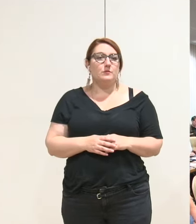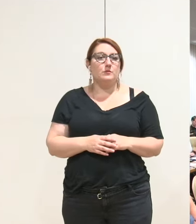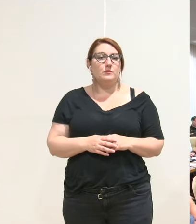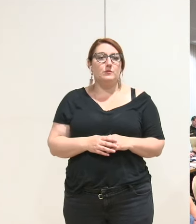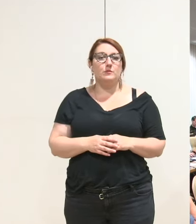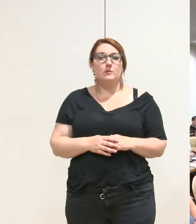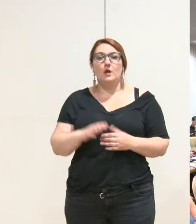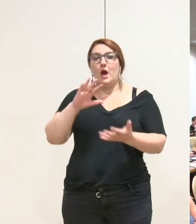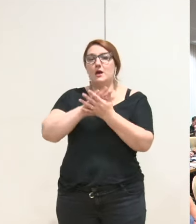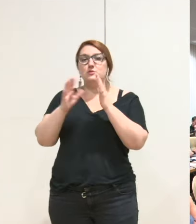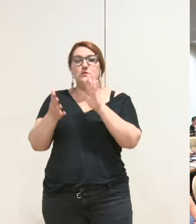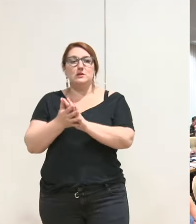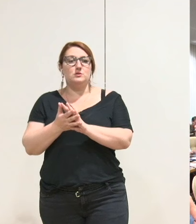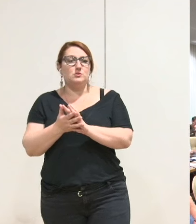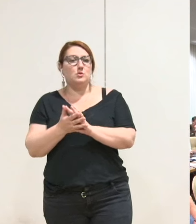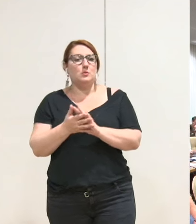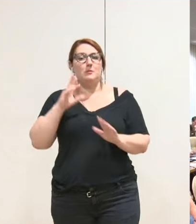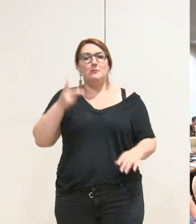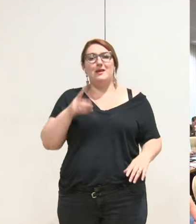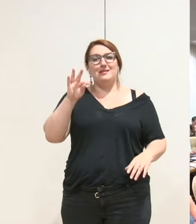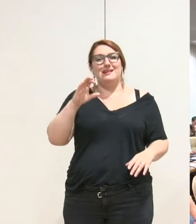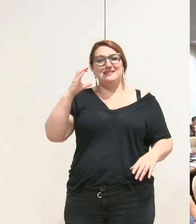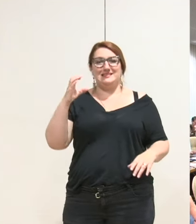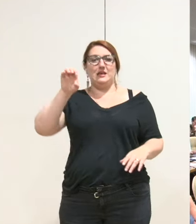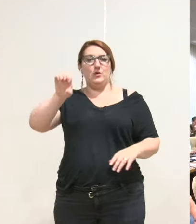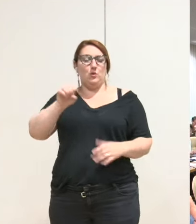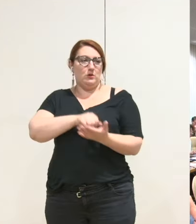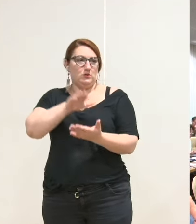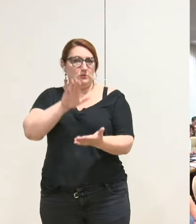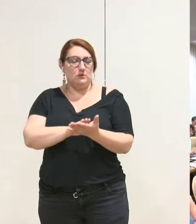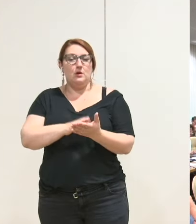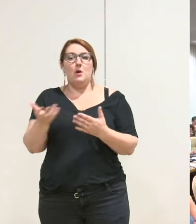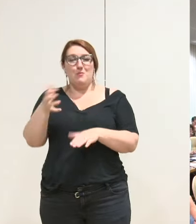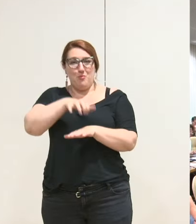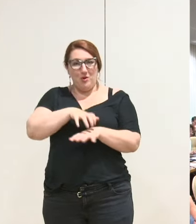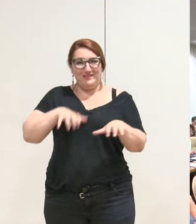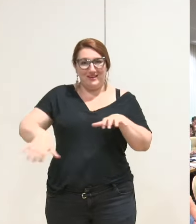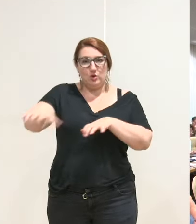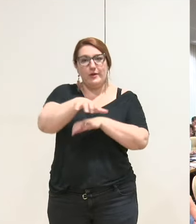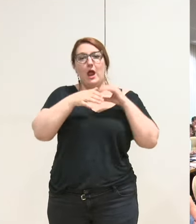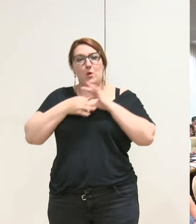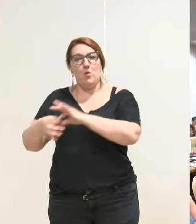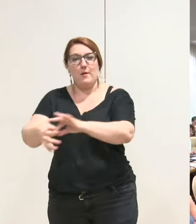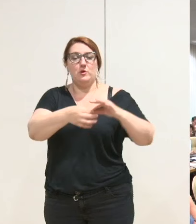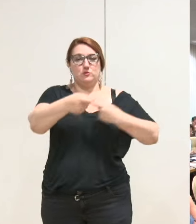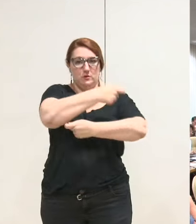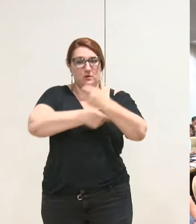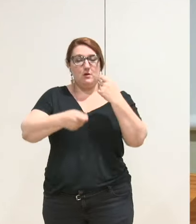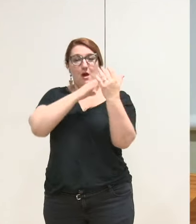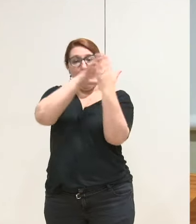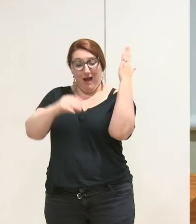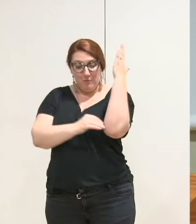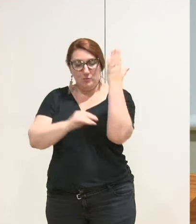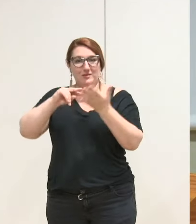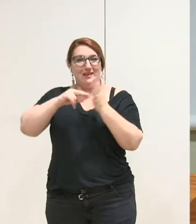à l'association de préfiguration du PTCE le pôle territorial de coopération économique et il y a un amend technique